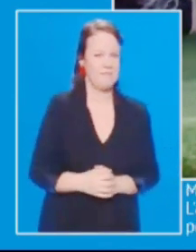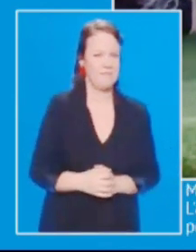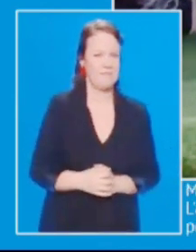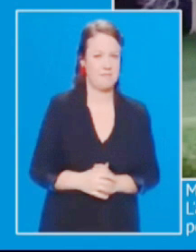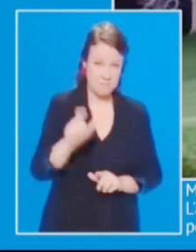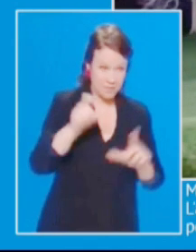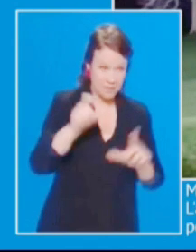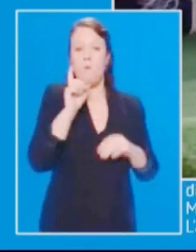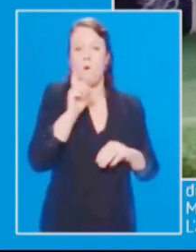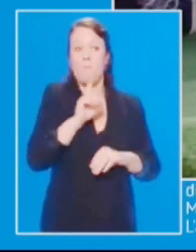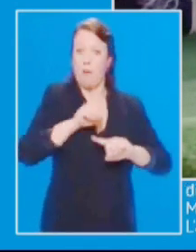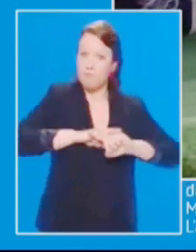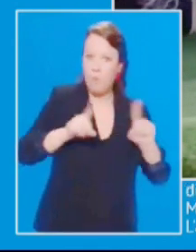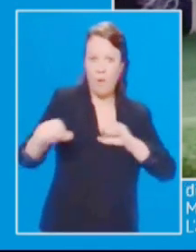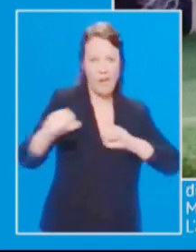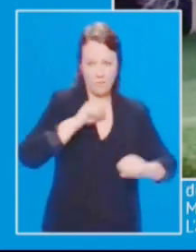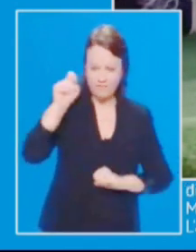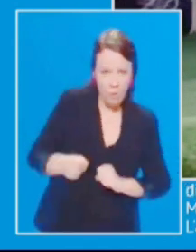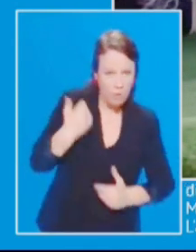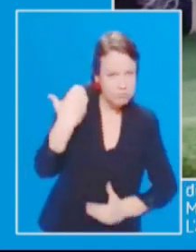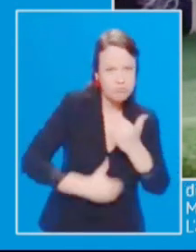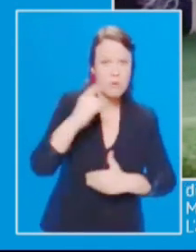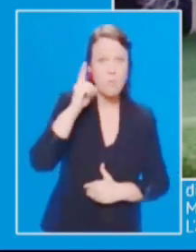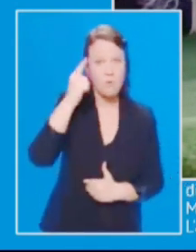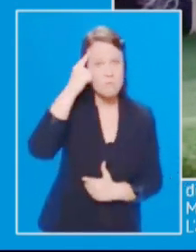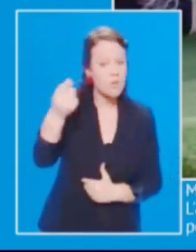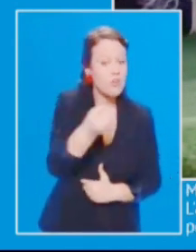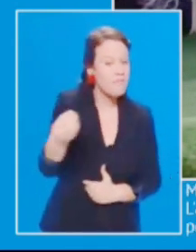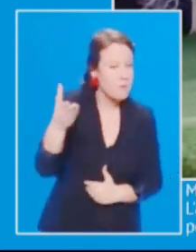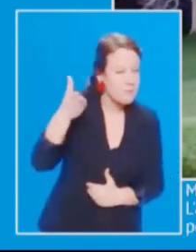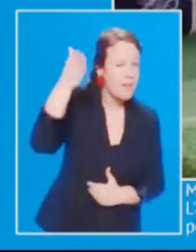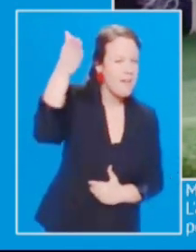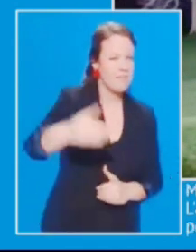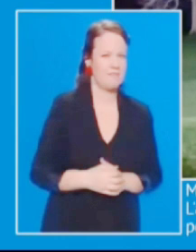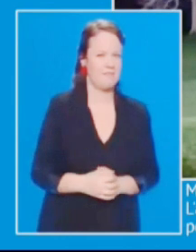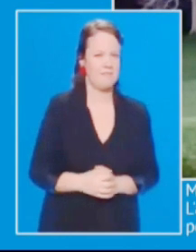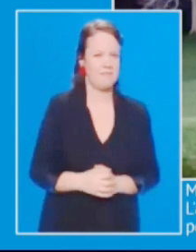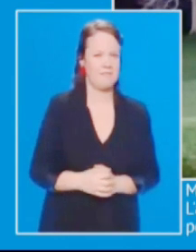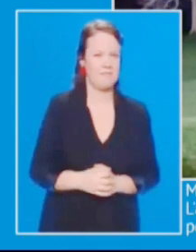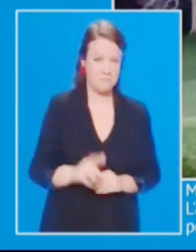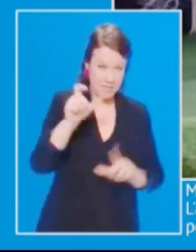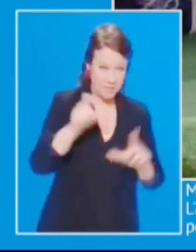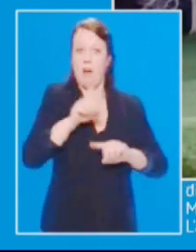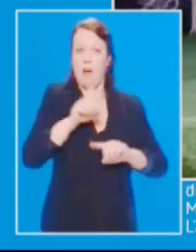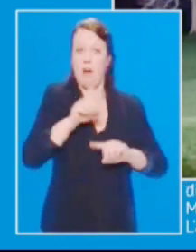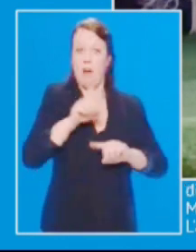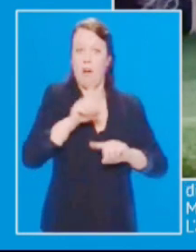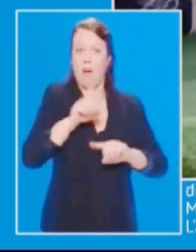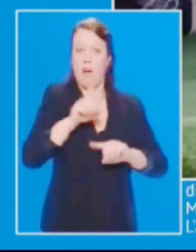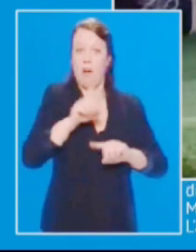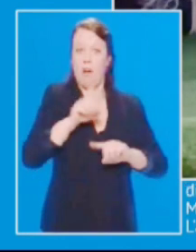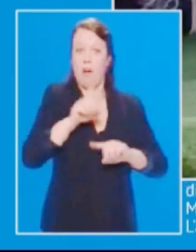au service du pays voilà pourquoi je serai unlassablement du côté de ceux qui agissent au service du pays